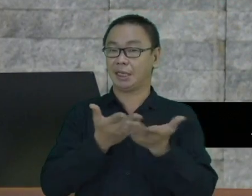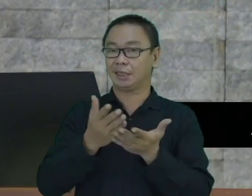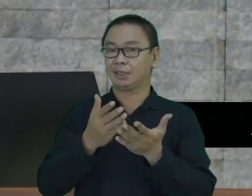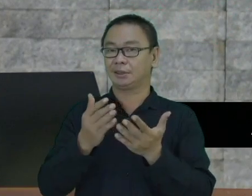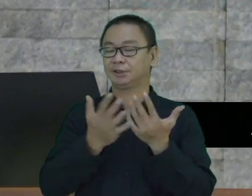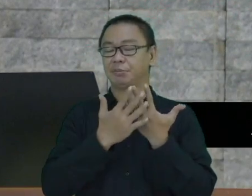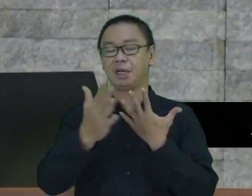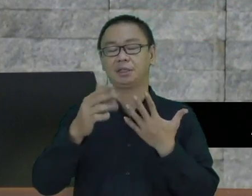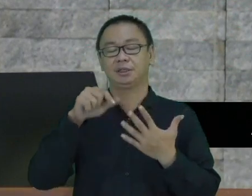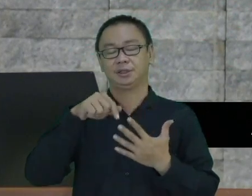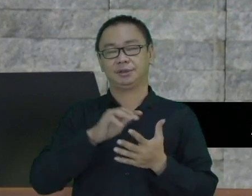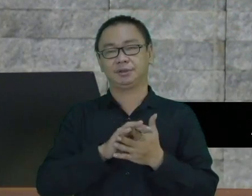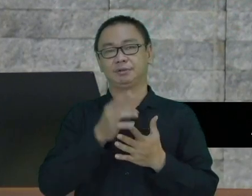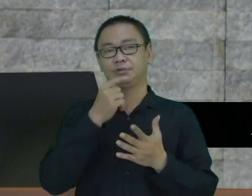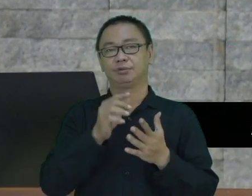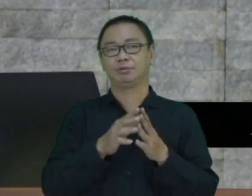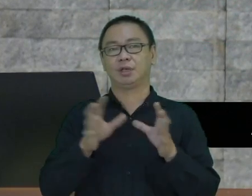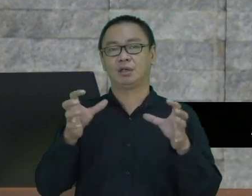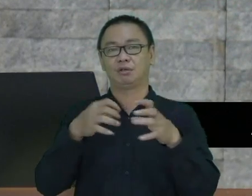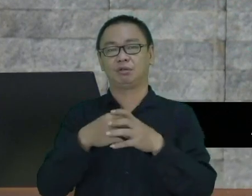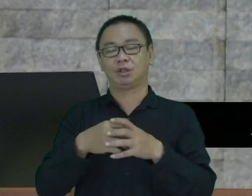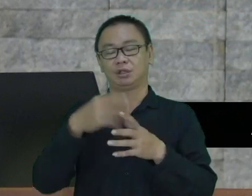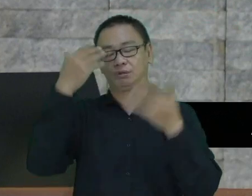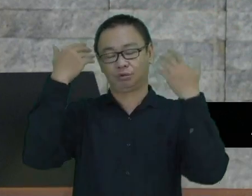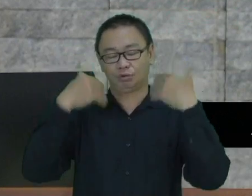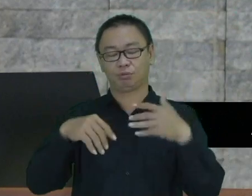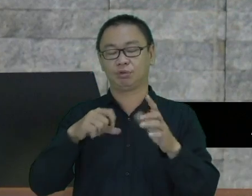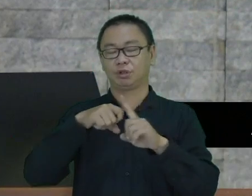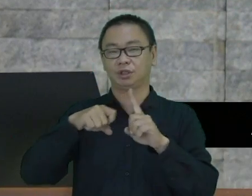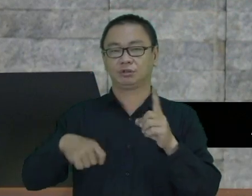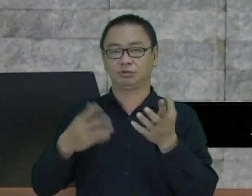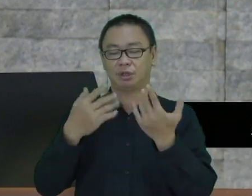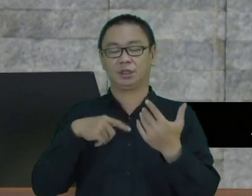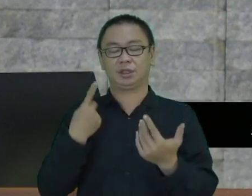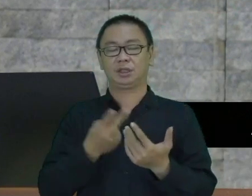sini sebagai anggota-anggota tubuh Kristus. Mari kita berdoa.